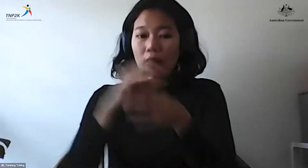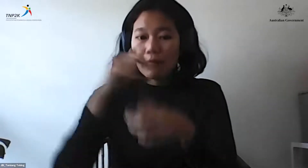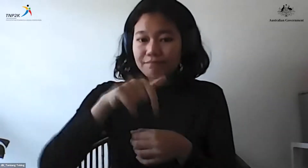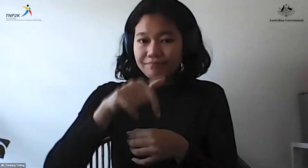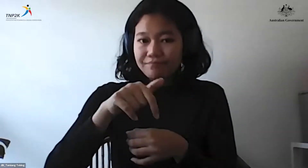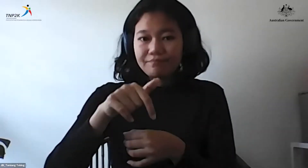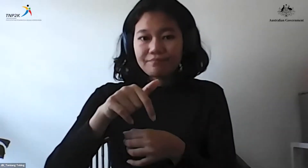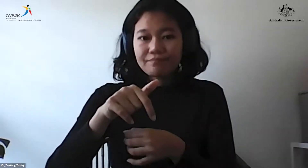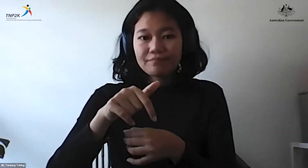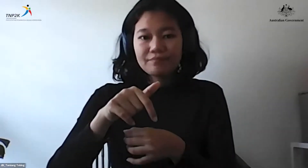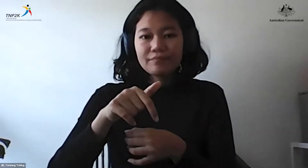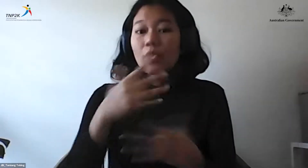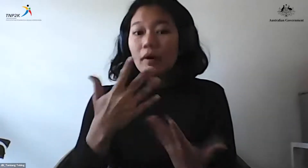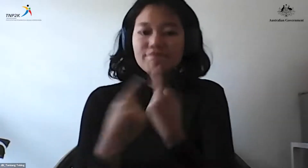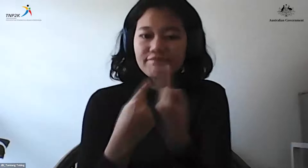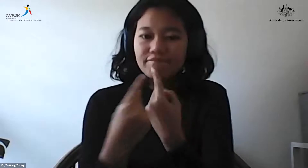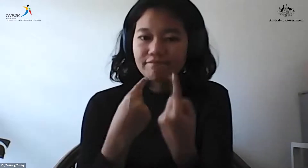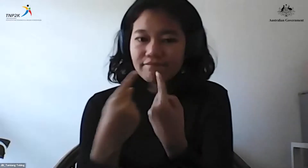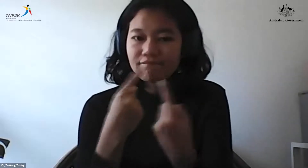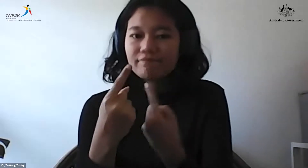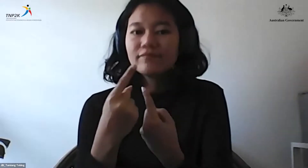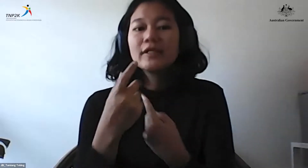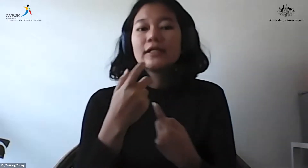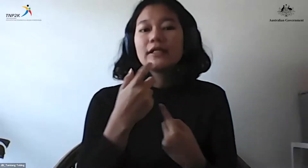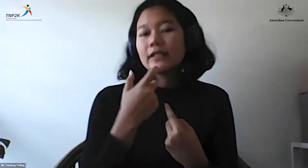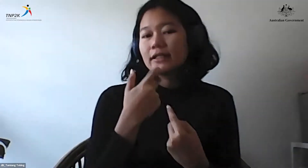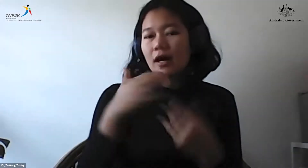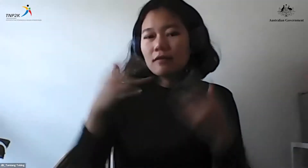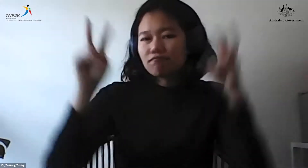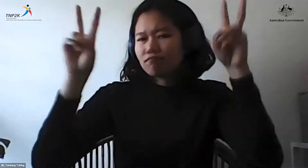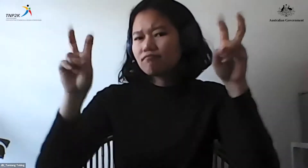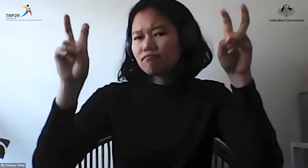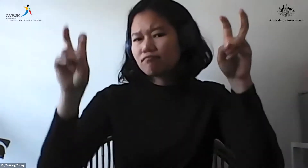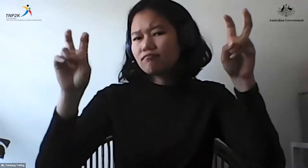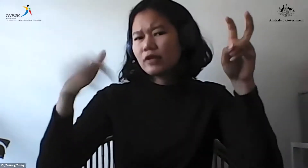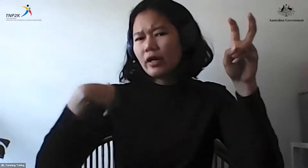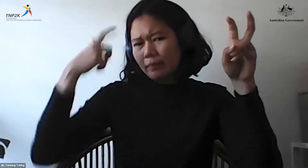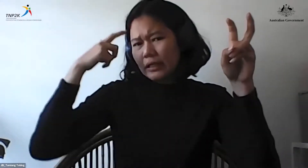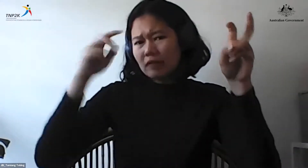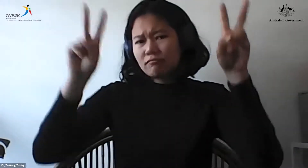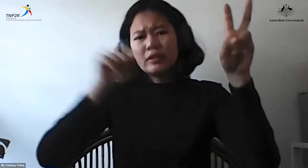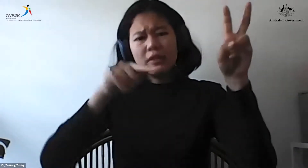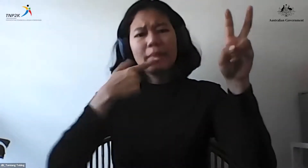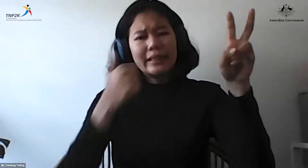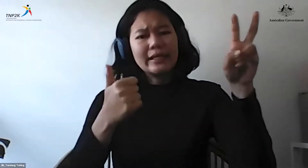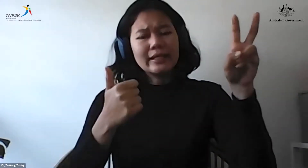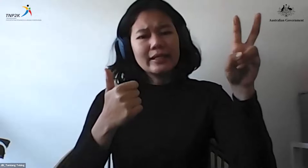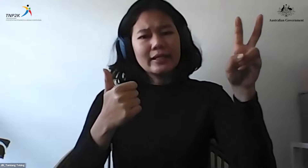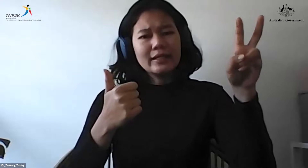untuk mendiskusikan satu topik yang saya kira sangat penting, sangat